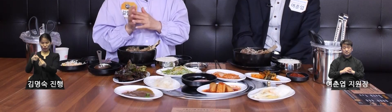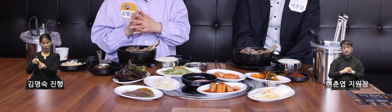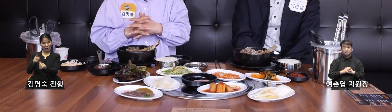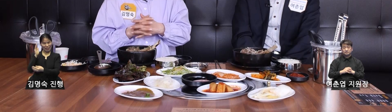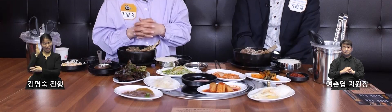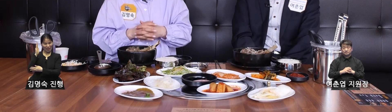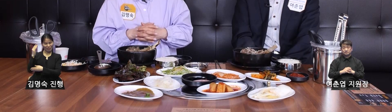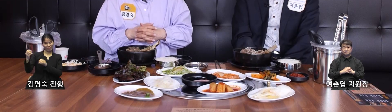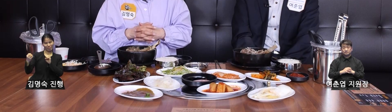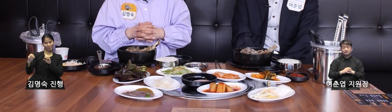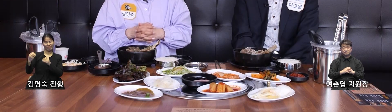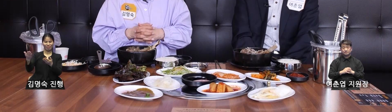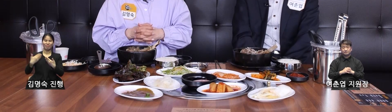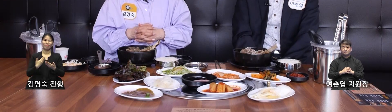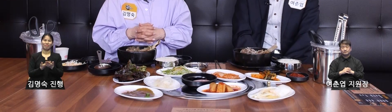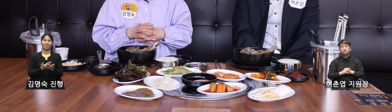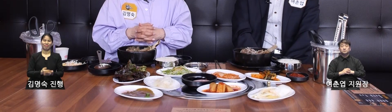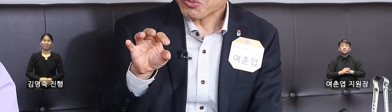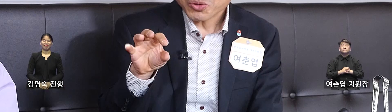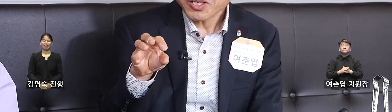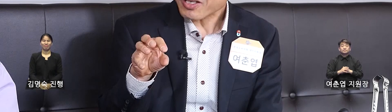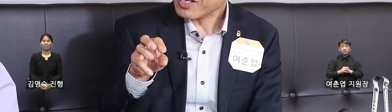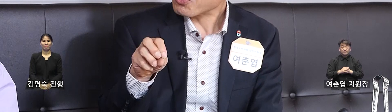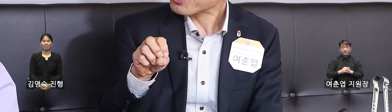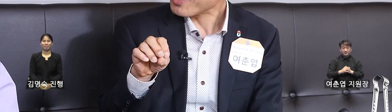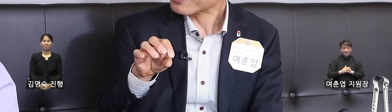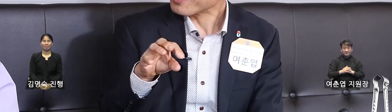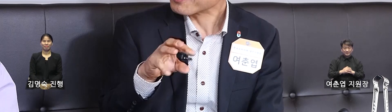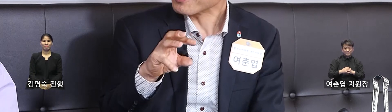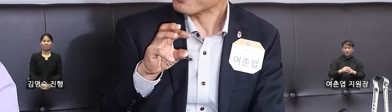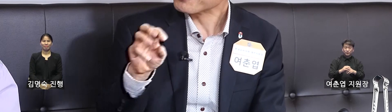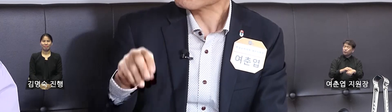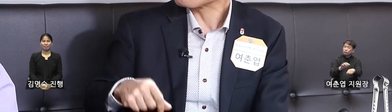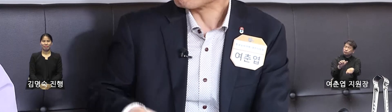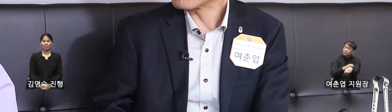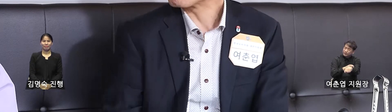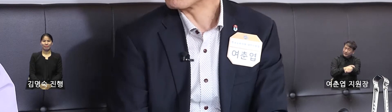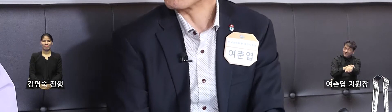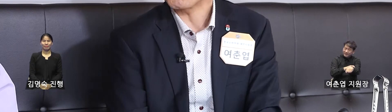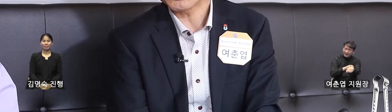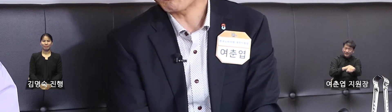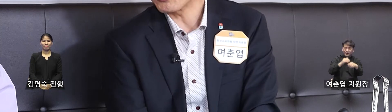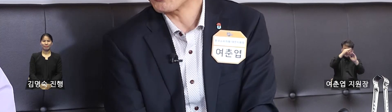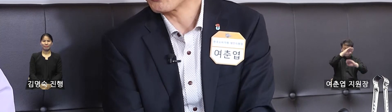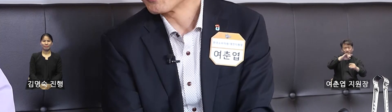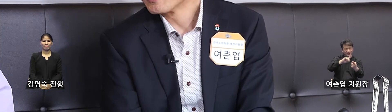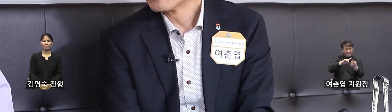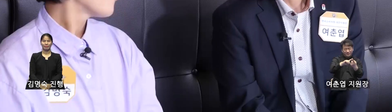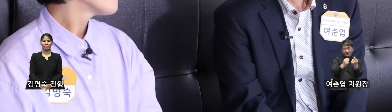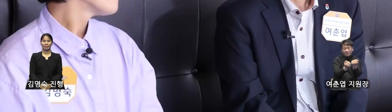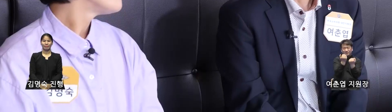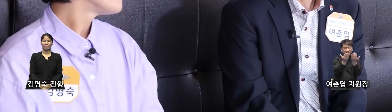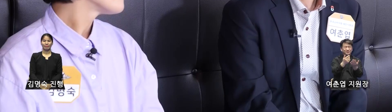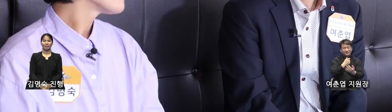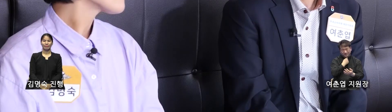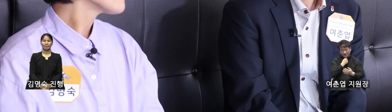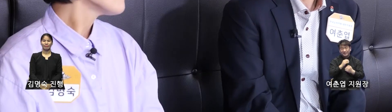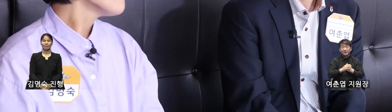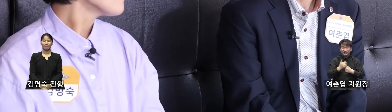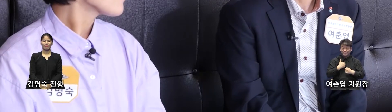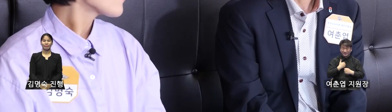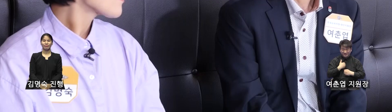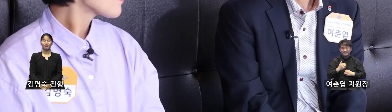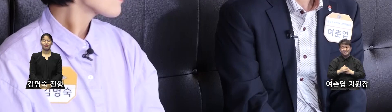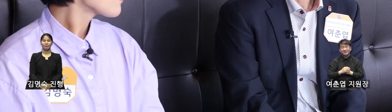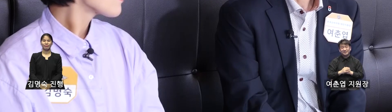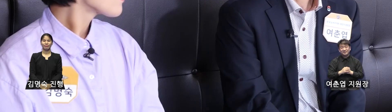잠깐 들려주세요. 네, 우리의 애로사항이랄까 이런 걸 좀 말씀을 드리고 싶어요. 근데